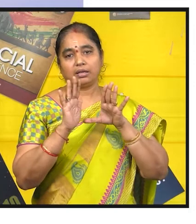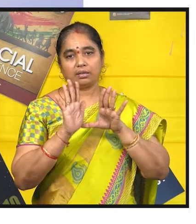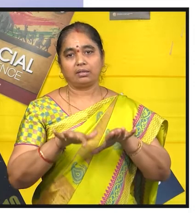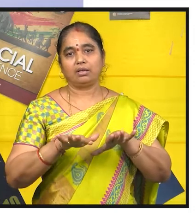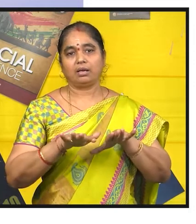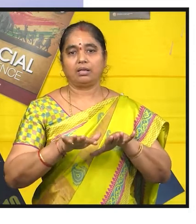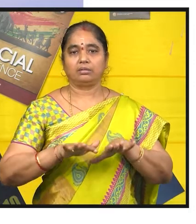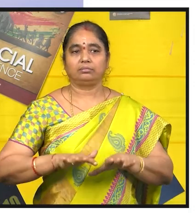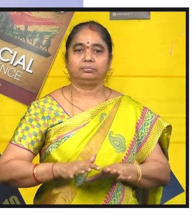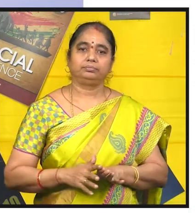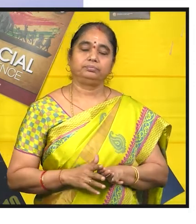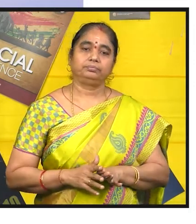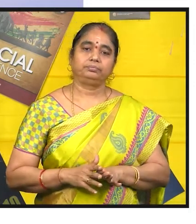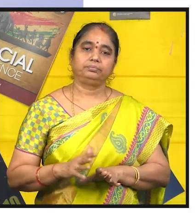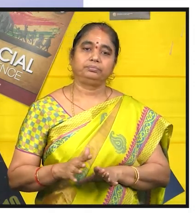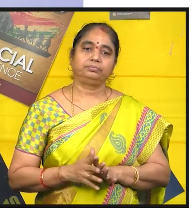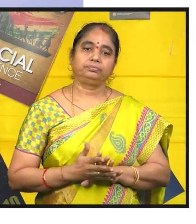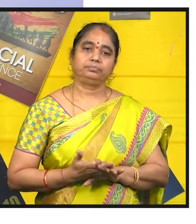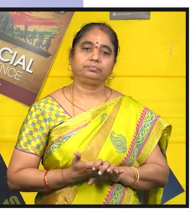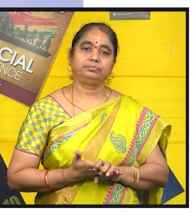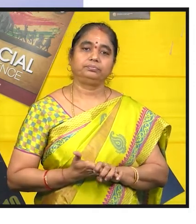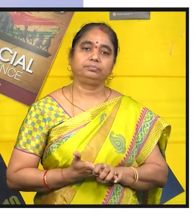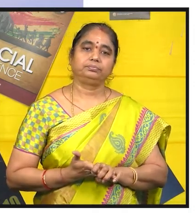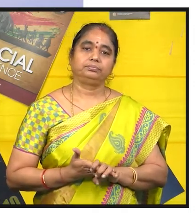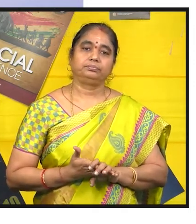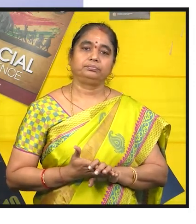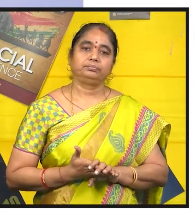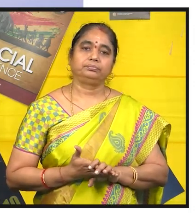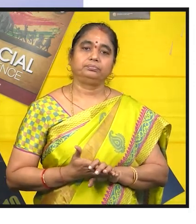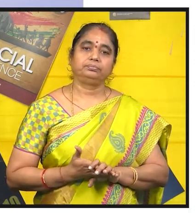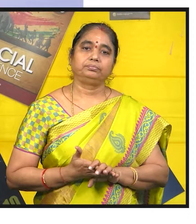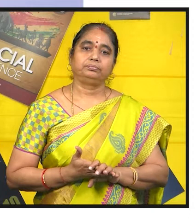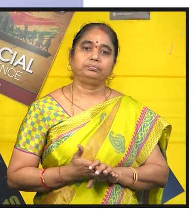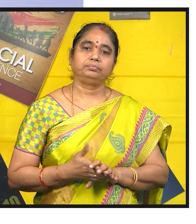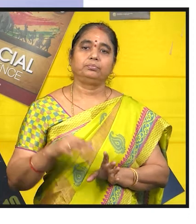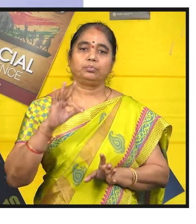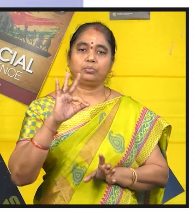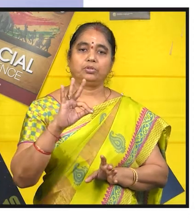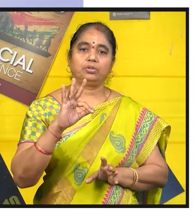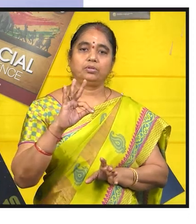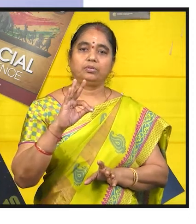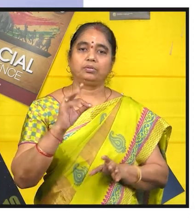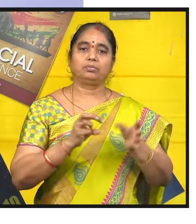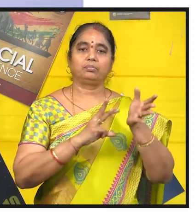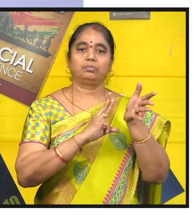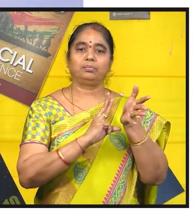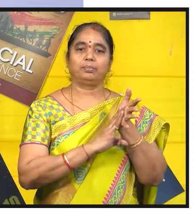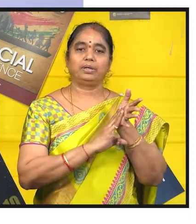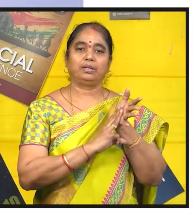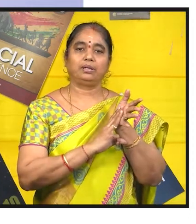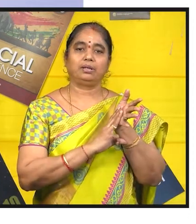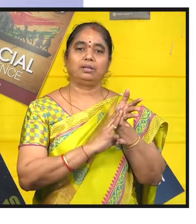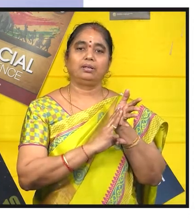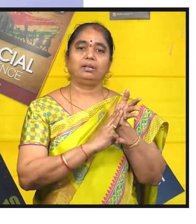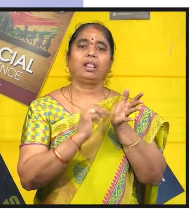பார்த்தீங்கன்னா ரெண்டே ரெண்டு எலக்ட்ரான்கள் மட்டும்தான் அதில் நிரம்ப முடியும். சரி, இப்போ நம்ம மூன்றாவது தனிமத்துக்கு வருகிறோம்.